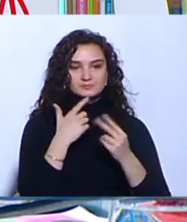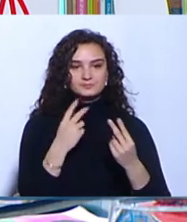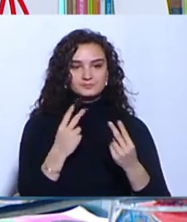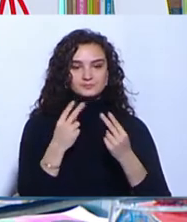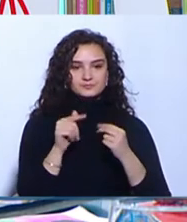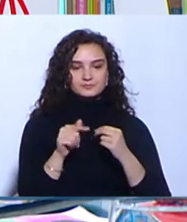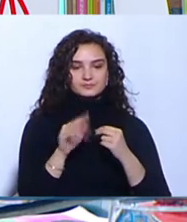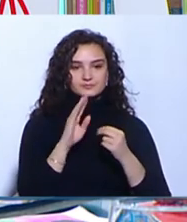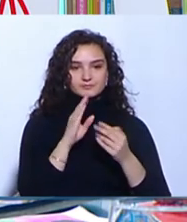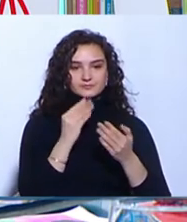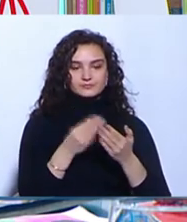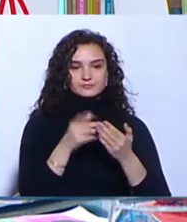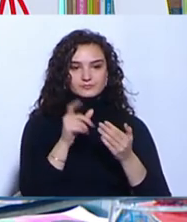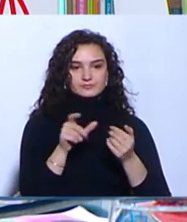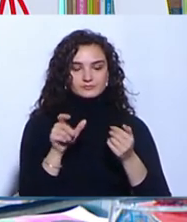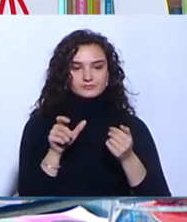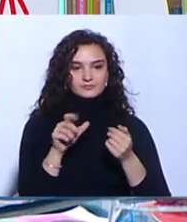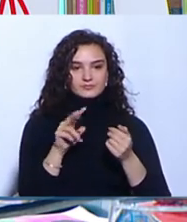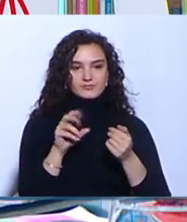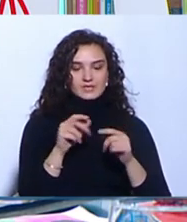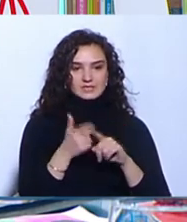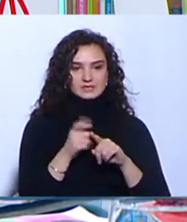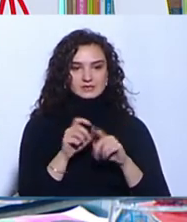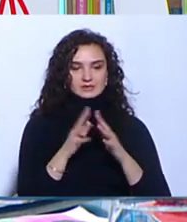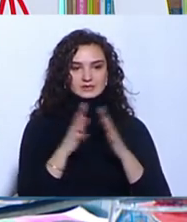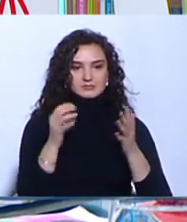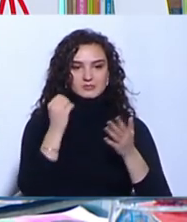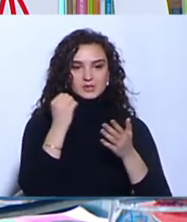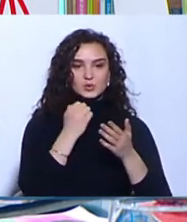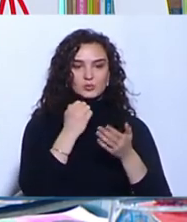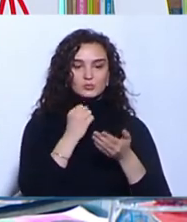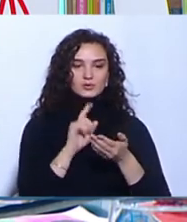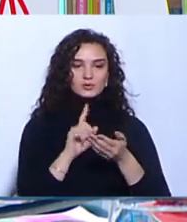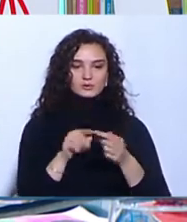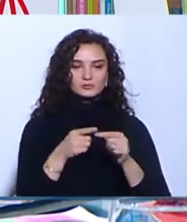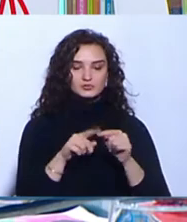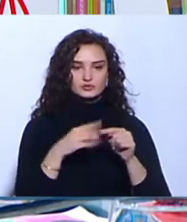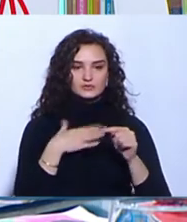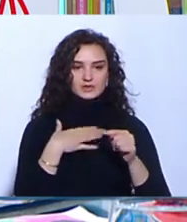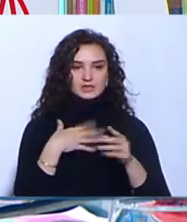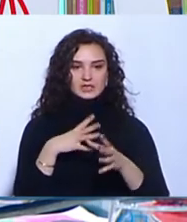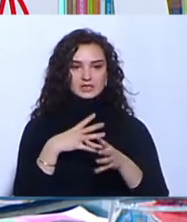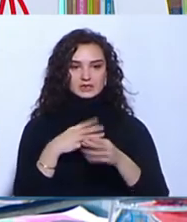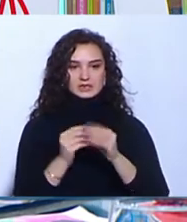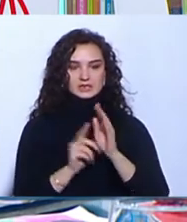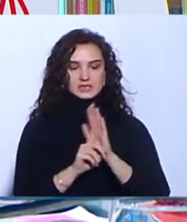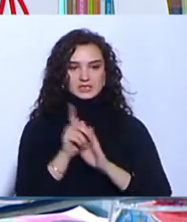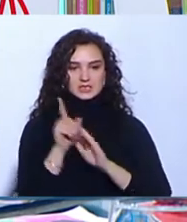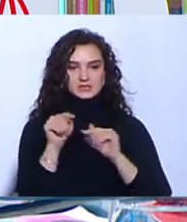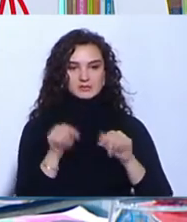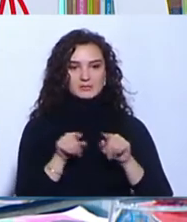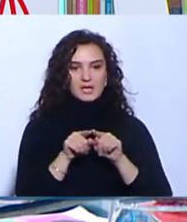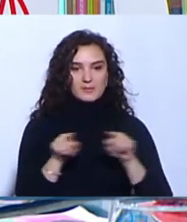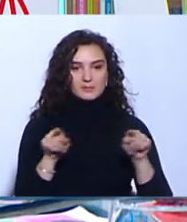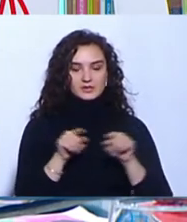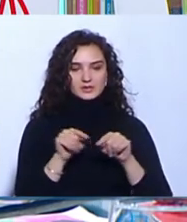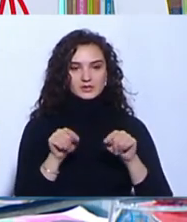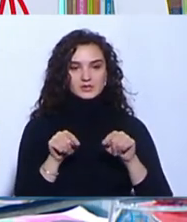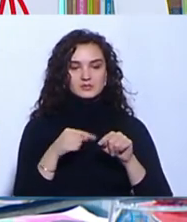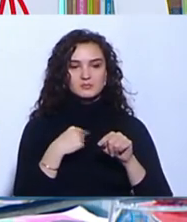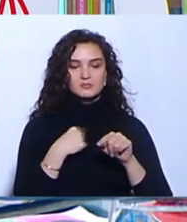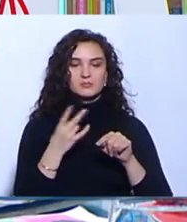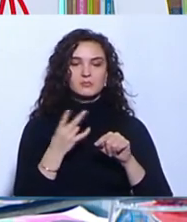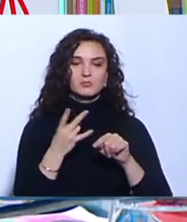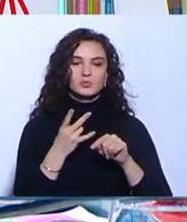მაყურებელი. ქალბატონ ლელა, უპირველეს ყოვლისა ძალიან დიდი მადლობა, რომ ჩვენთან ერთად იწყებთ ამ კამპანიას. მე